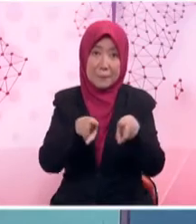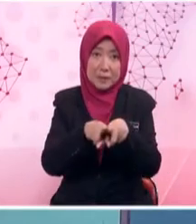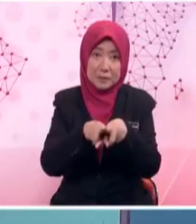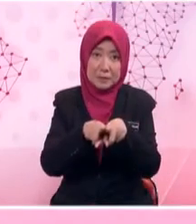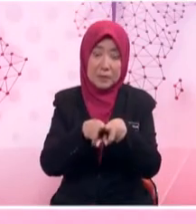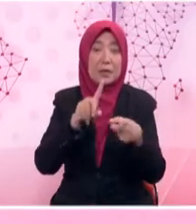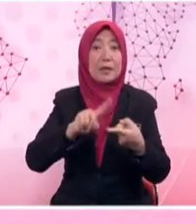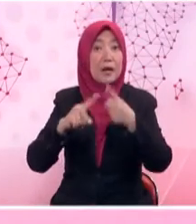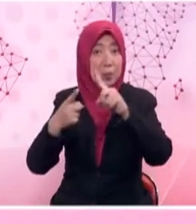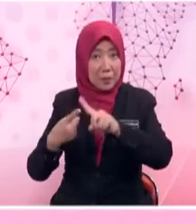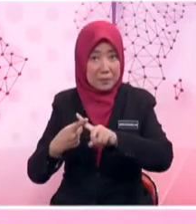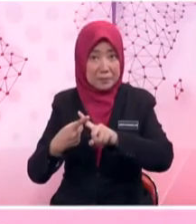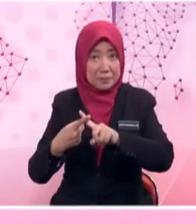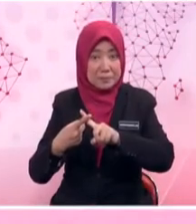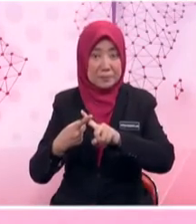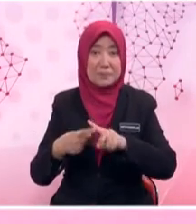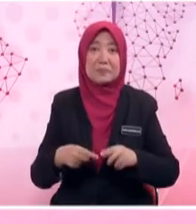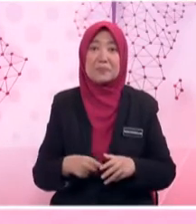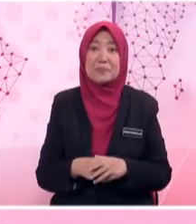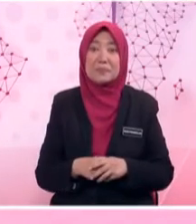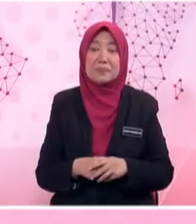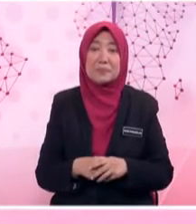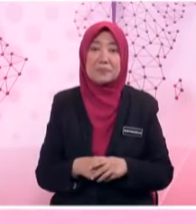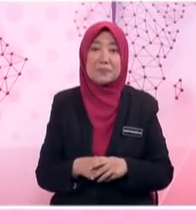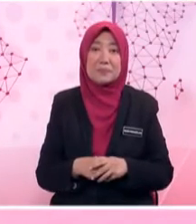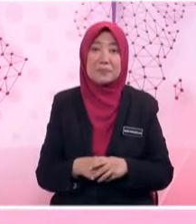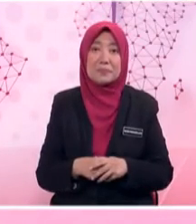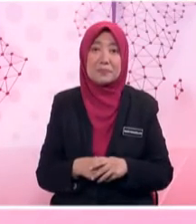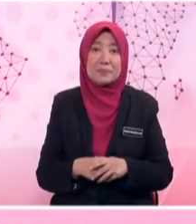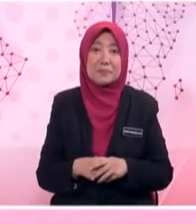bersama kawan. Betul. Bersama kawan.